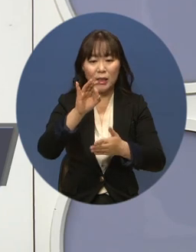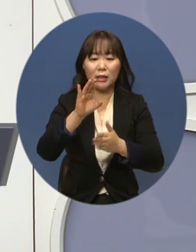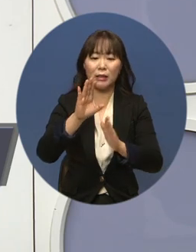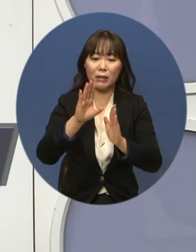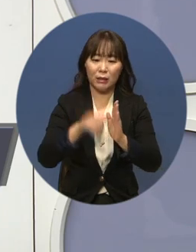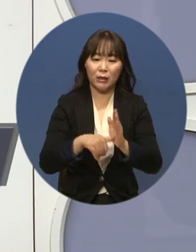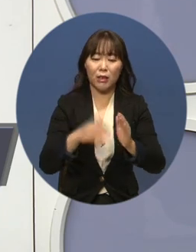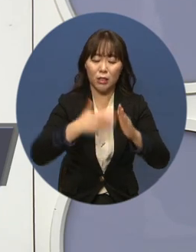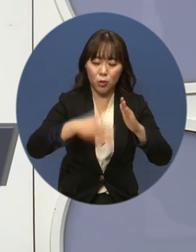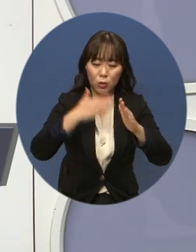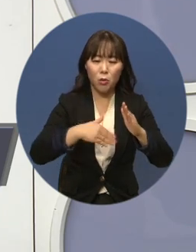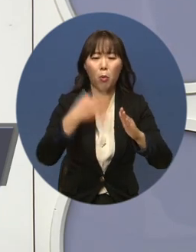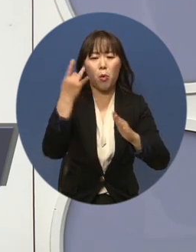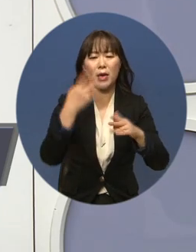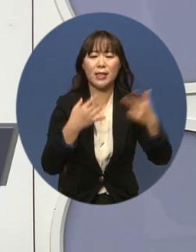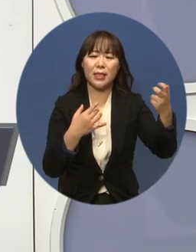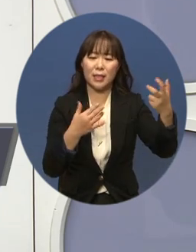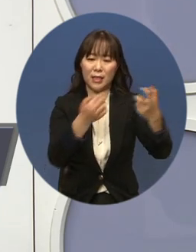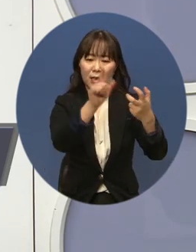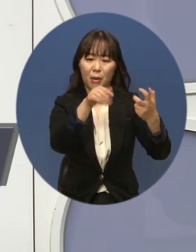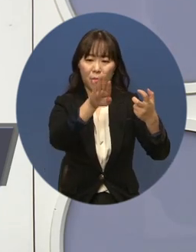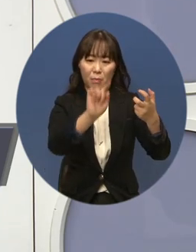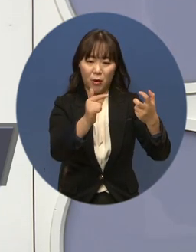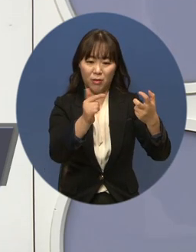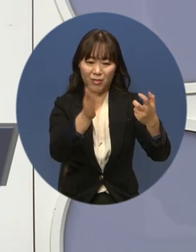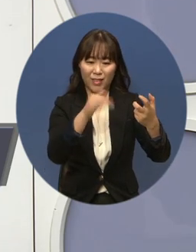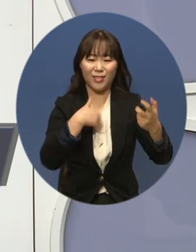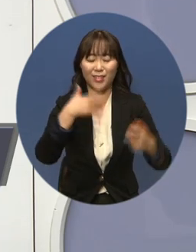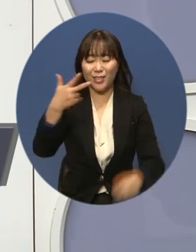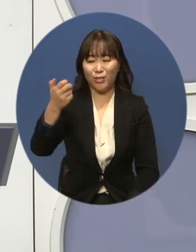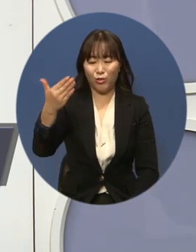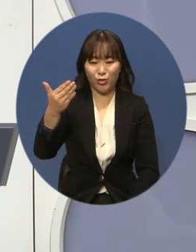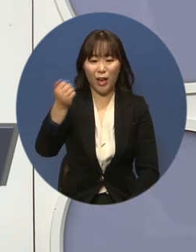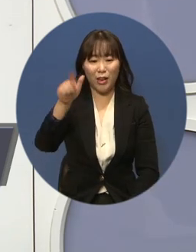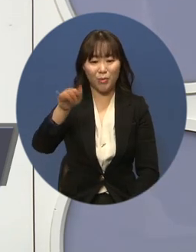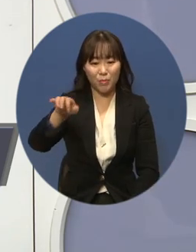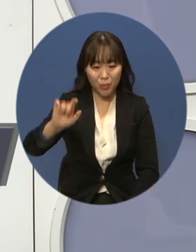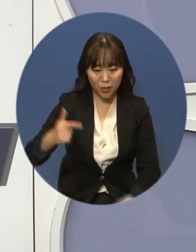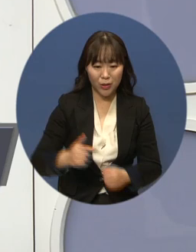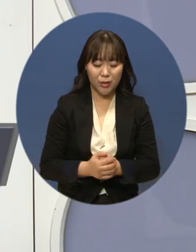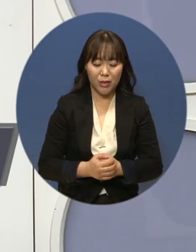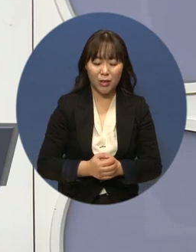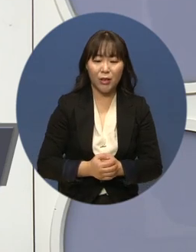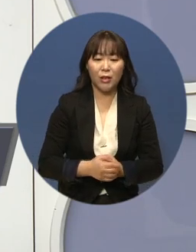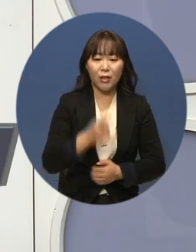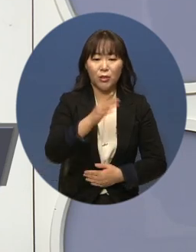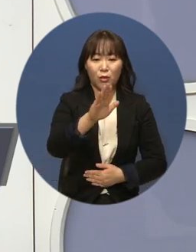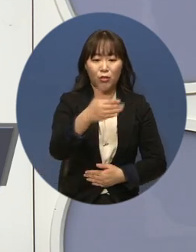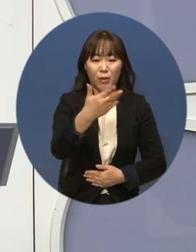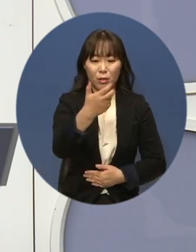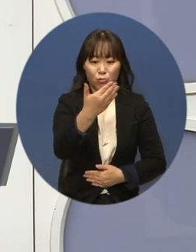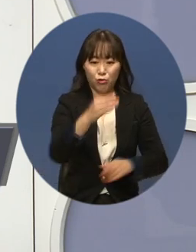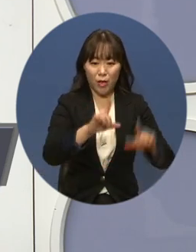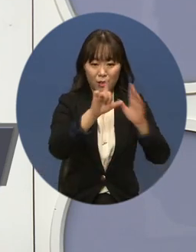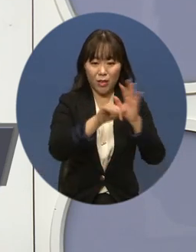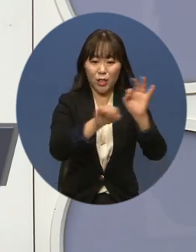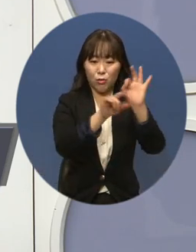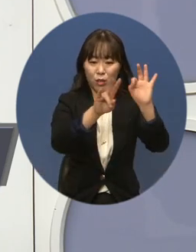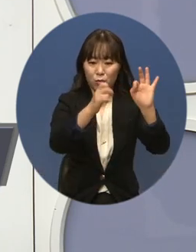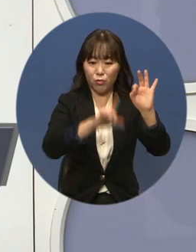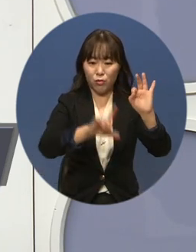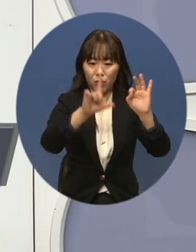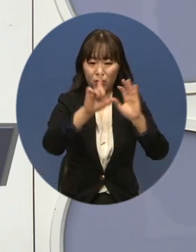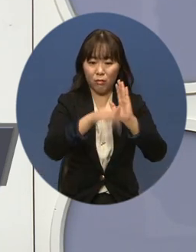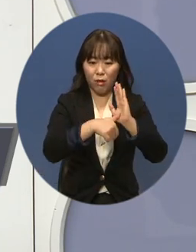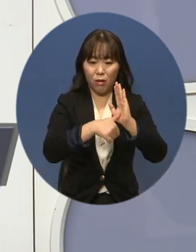70, 정식으로는 77 학번이어야 하는데 79 학번이 됐고 네. 그 79는 10월 26일 박정희 대통령이 시해를